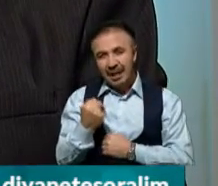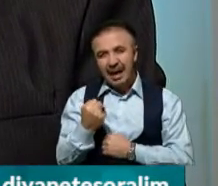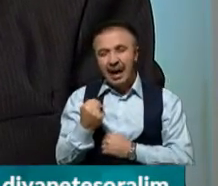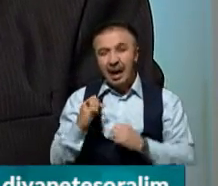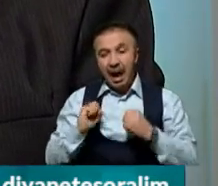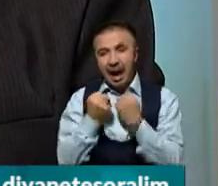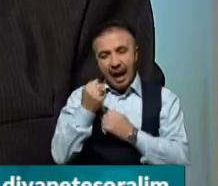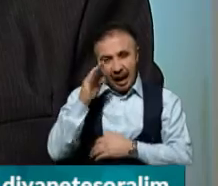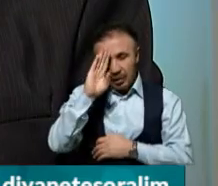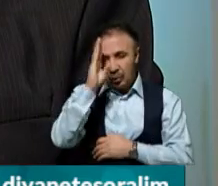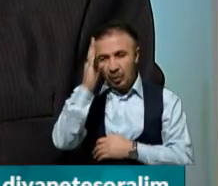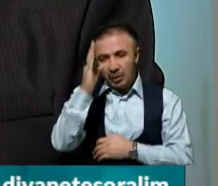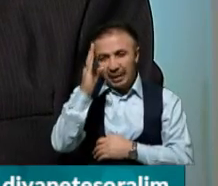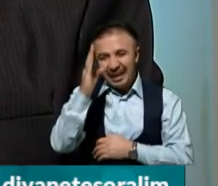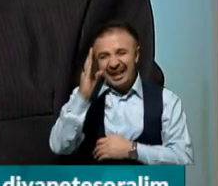buzdolabı alacak.